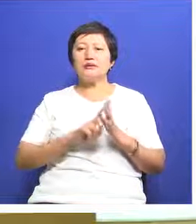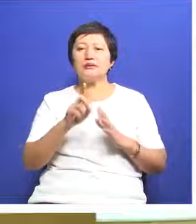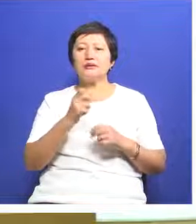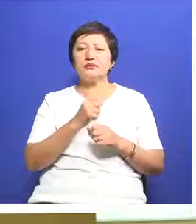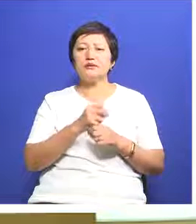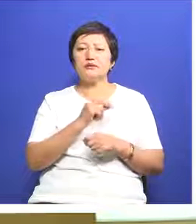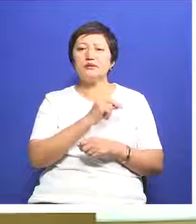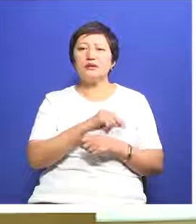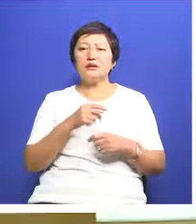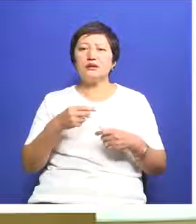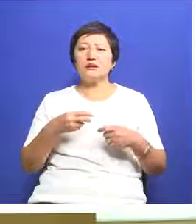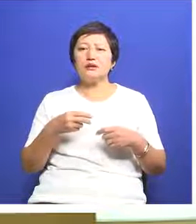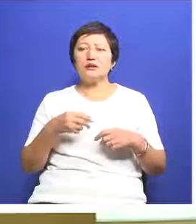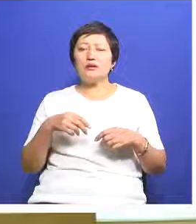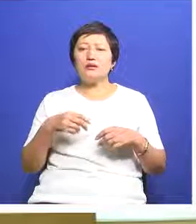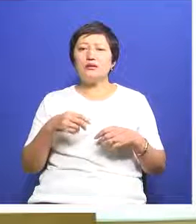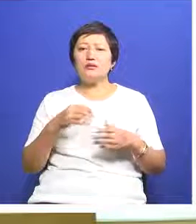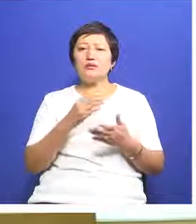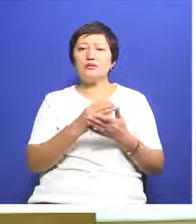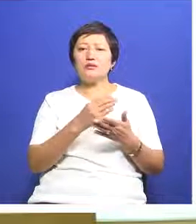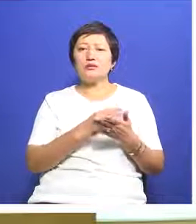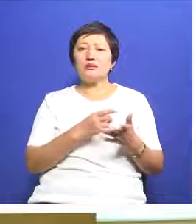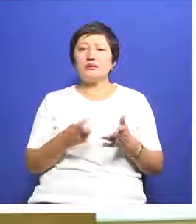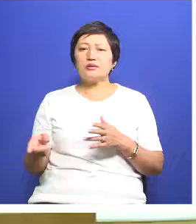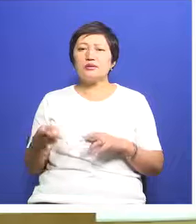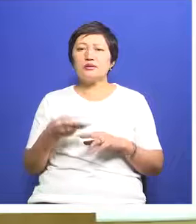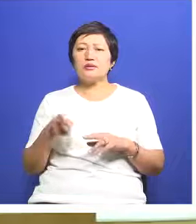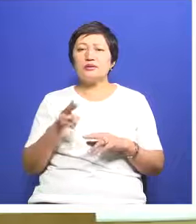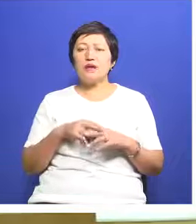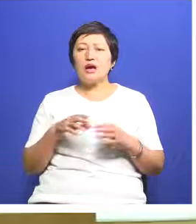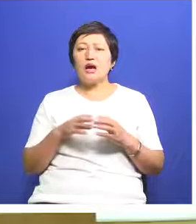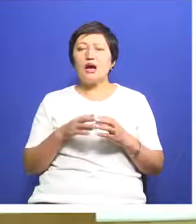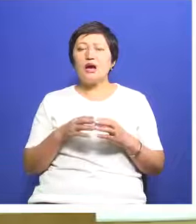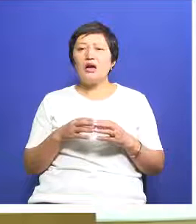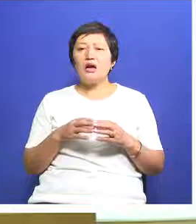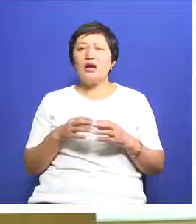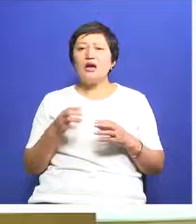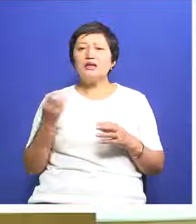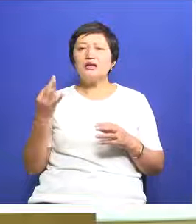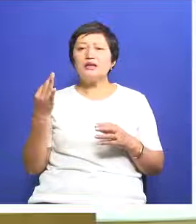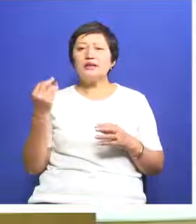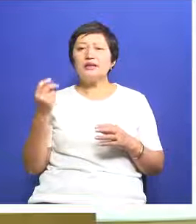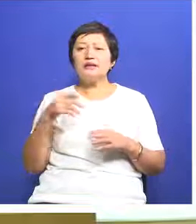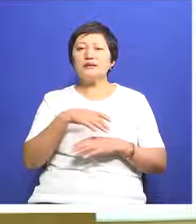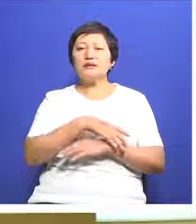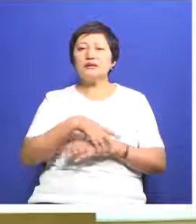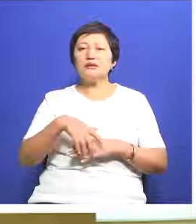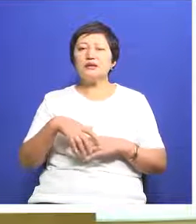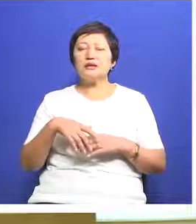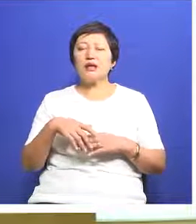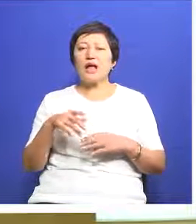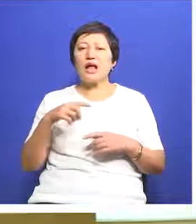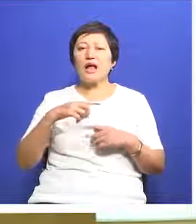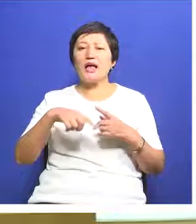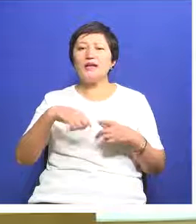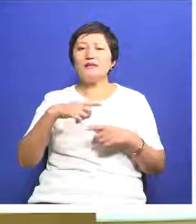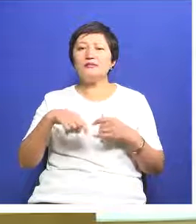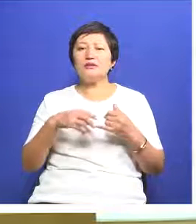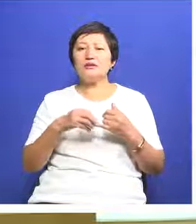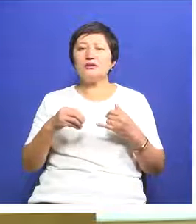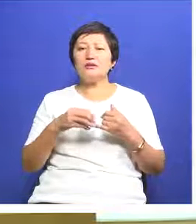бар. Тағы да бір жоспарлап отырған жүрмін, бізде енді мынау жаңа шардарасы трассасының бойында кәсіпкерлікке жер